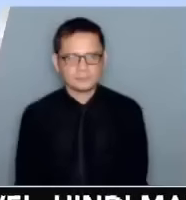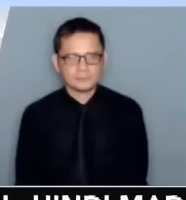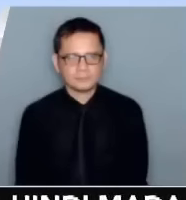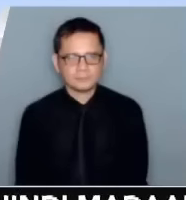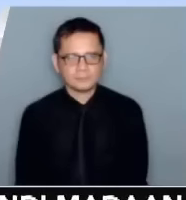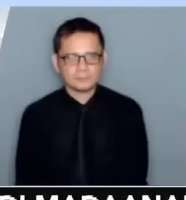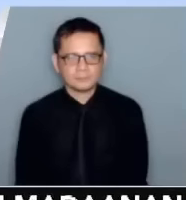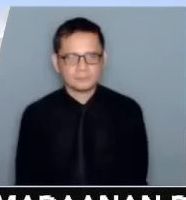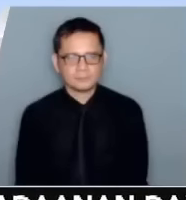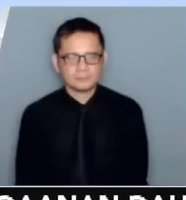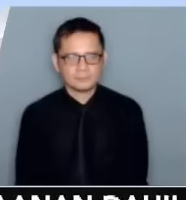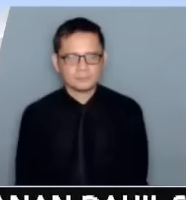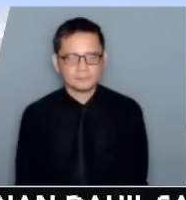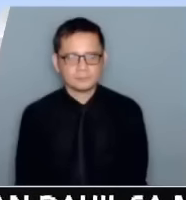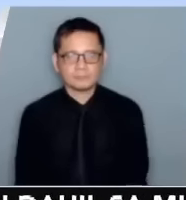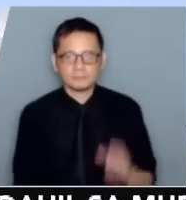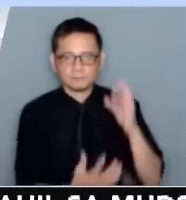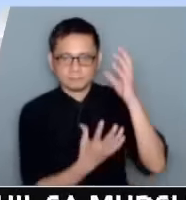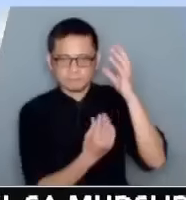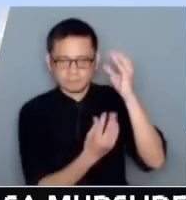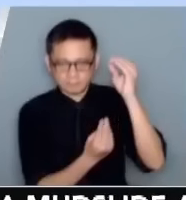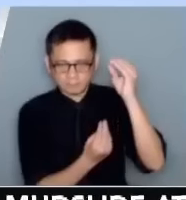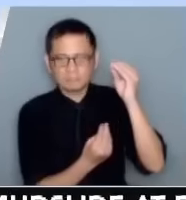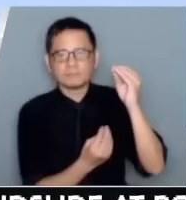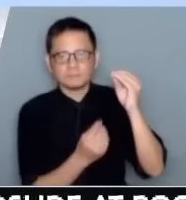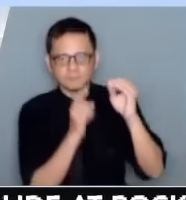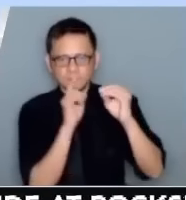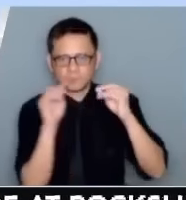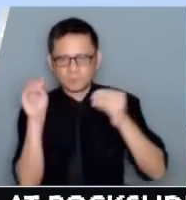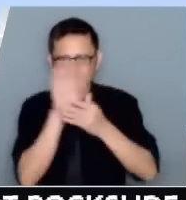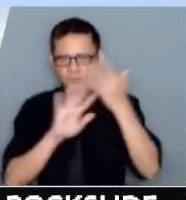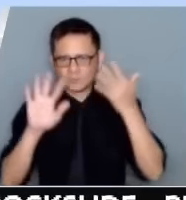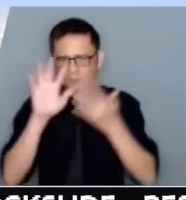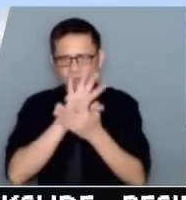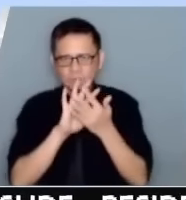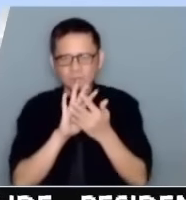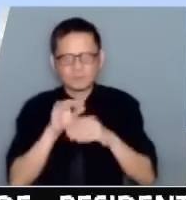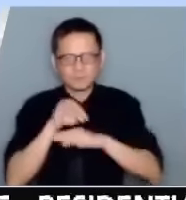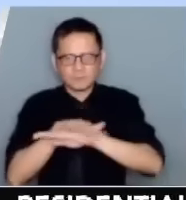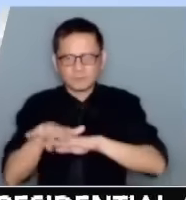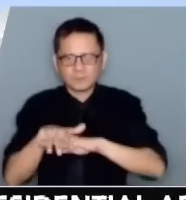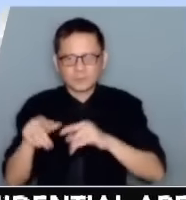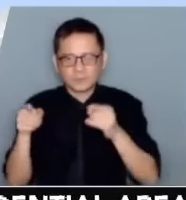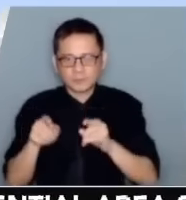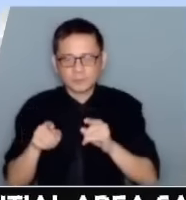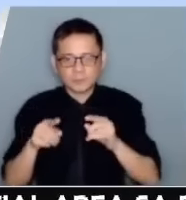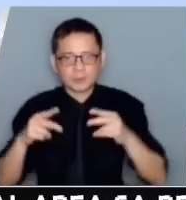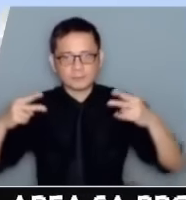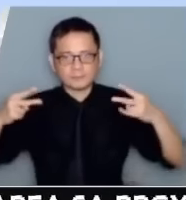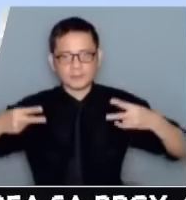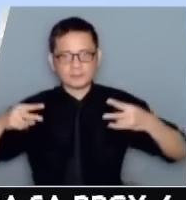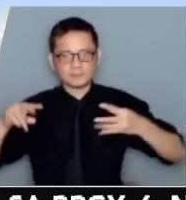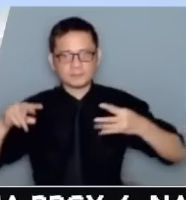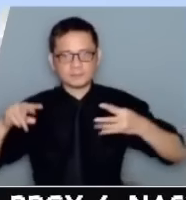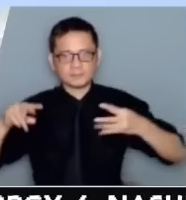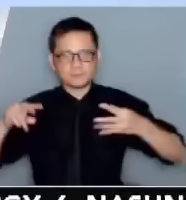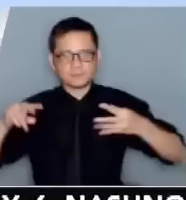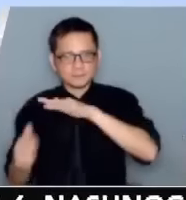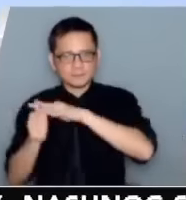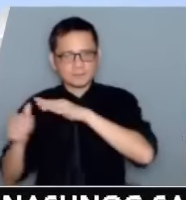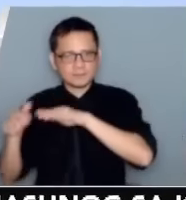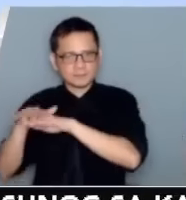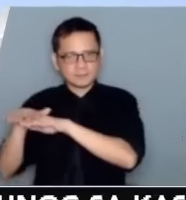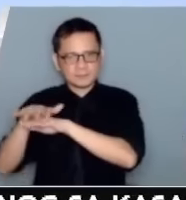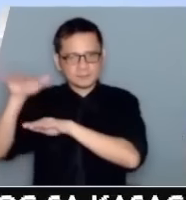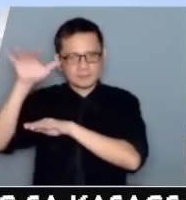update po tayo sa epekto ng severe Tropical storm Christine at isa pang bagyo na nasa labas ng Philippine area of responsibility kausapin natin si